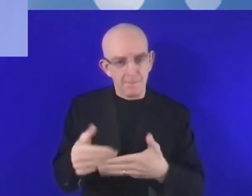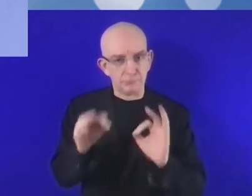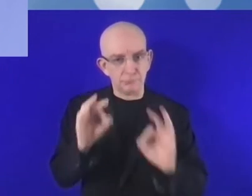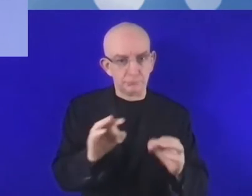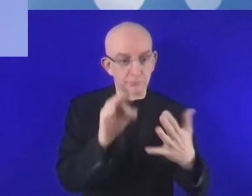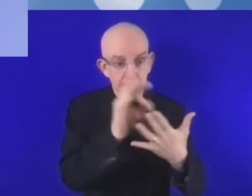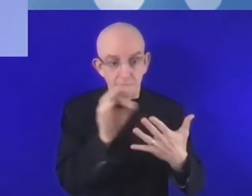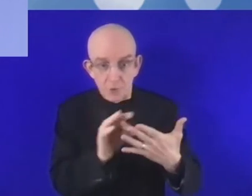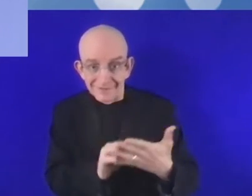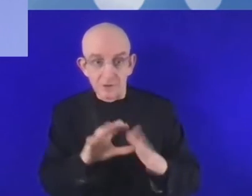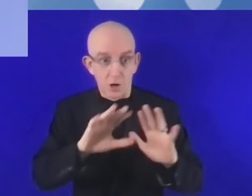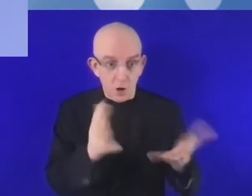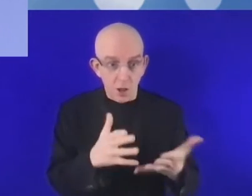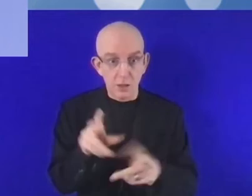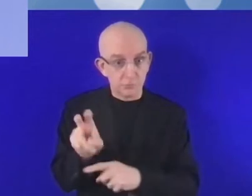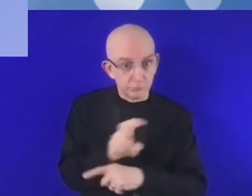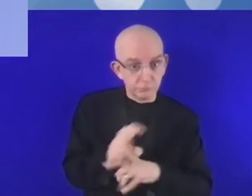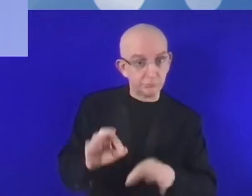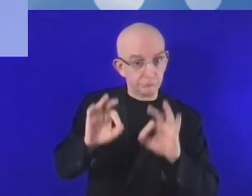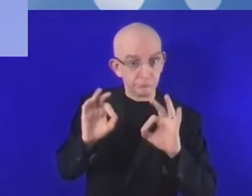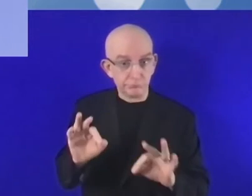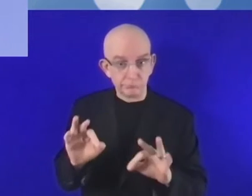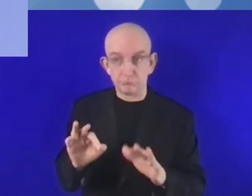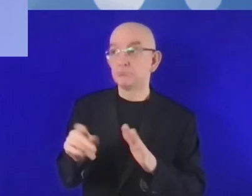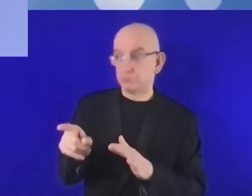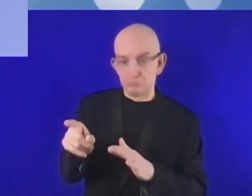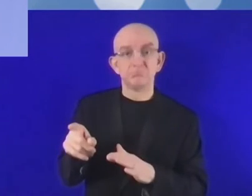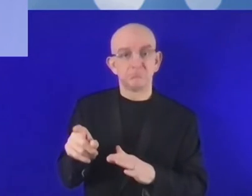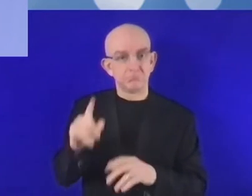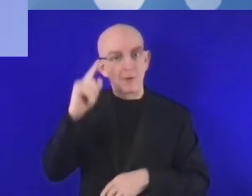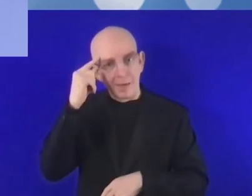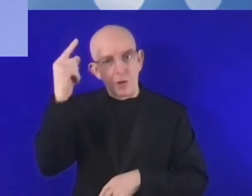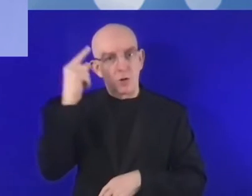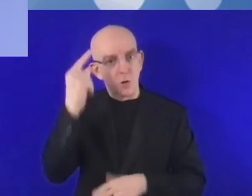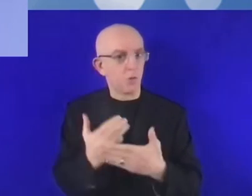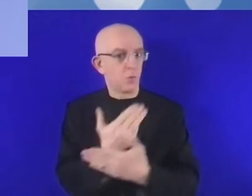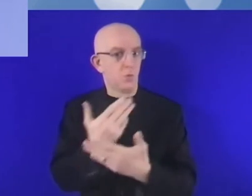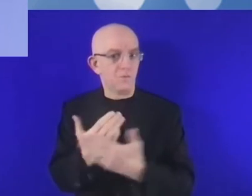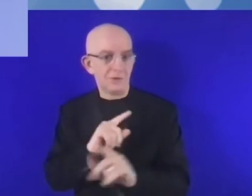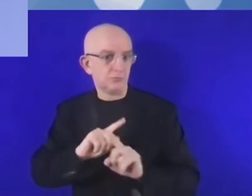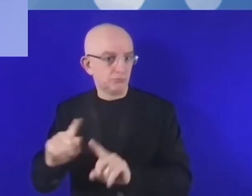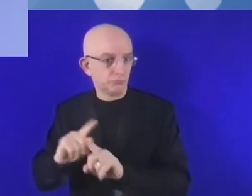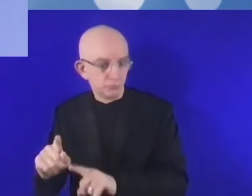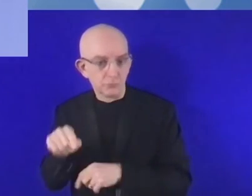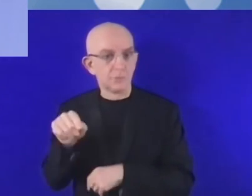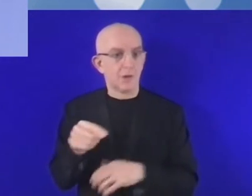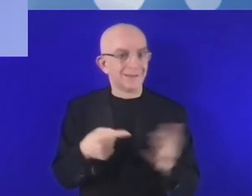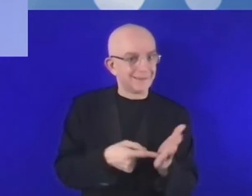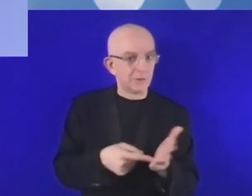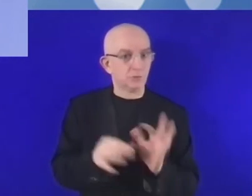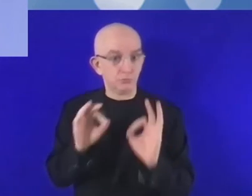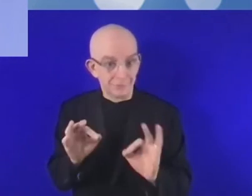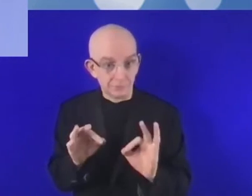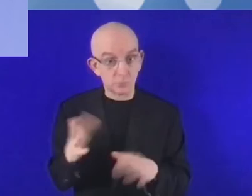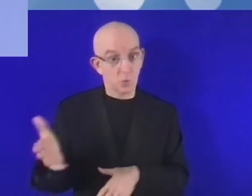требует очень динамичной экосистемы среди предпринимателей, работающих в сфере новой